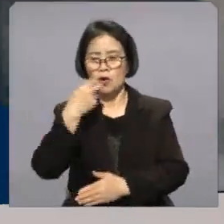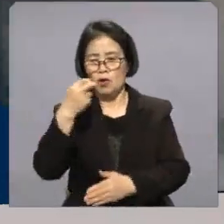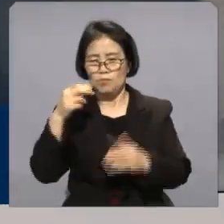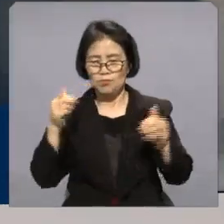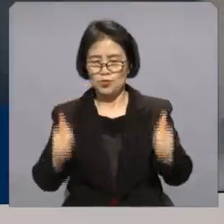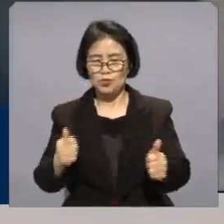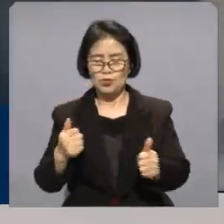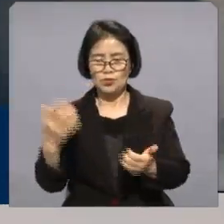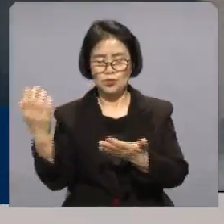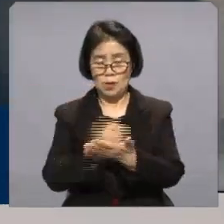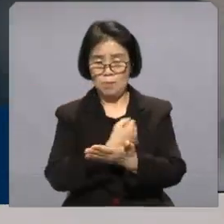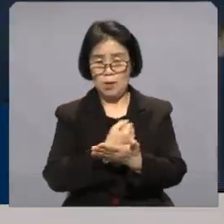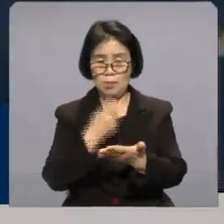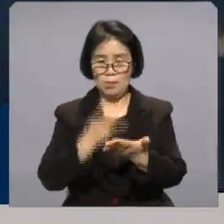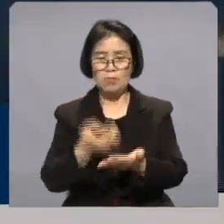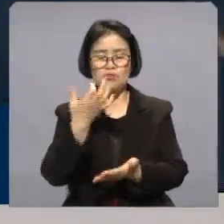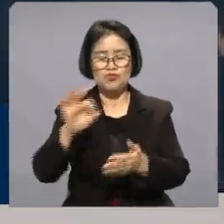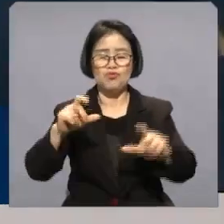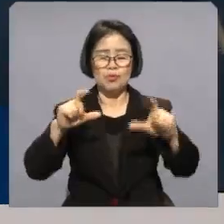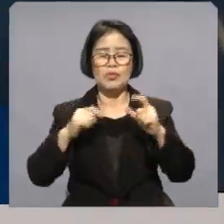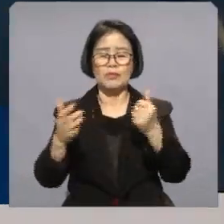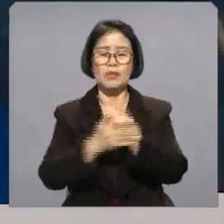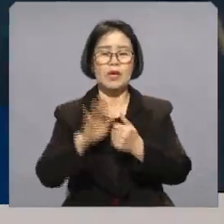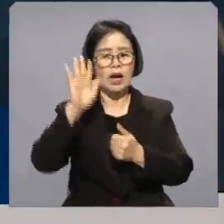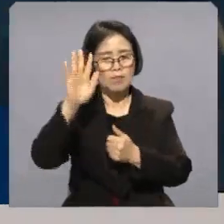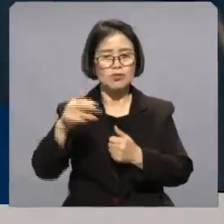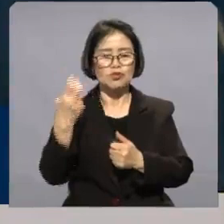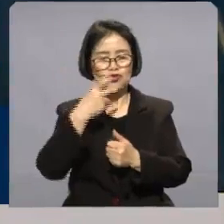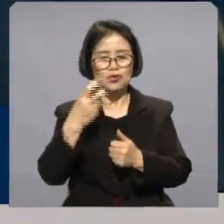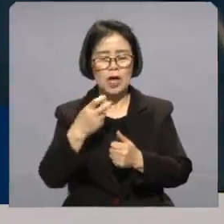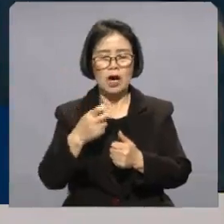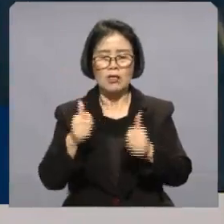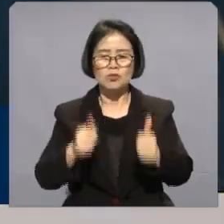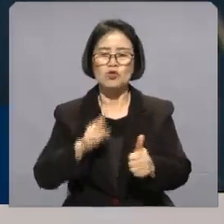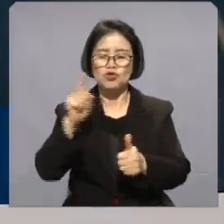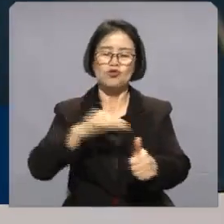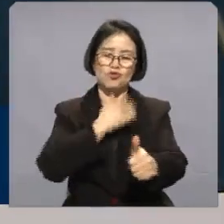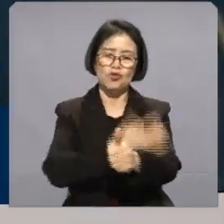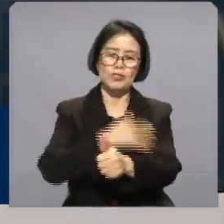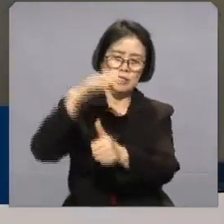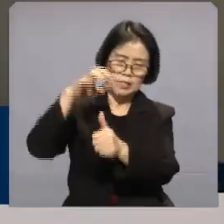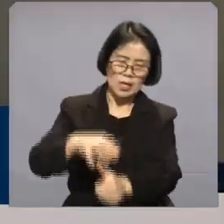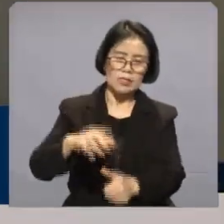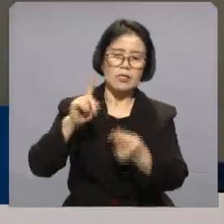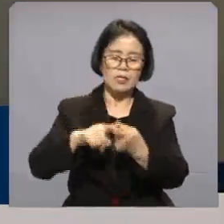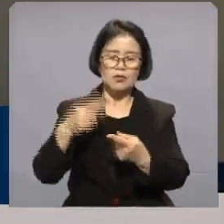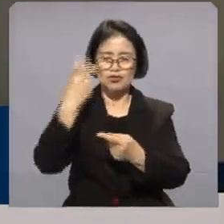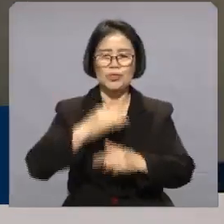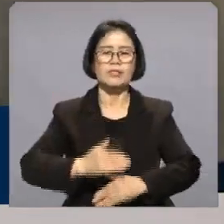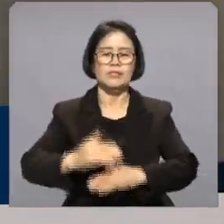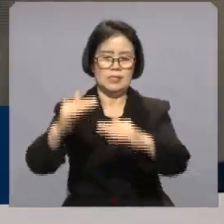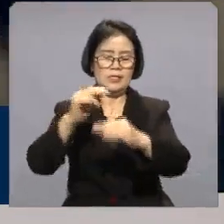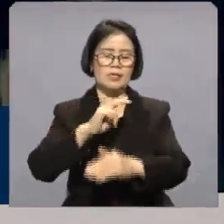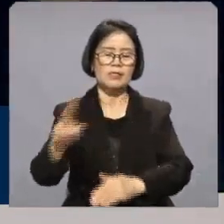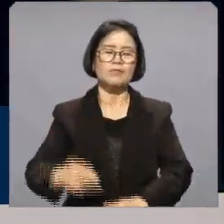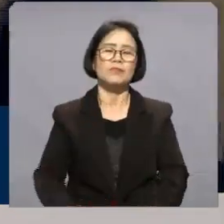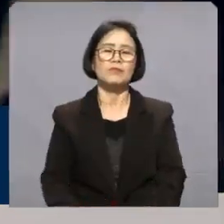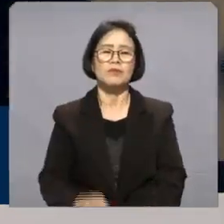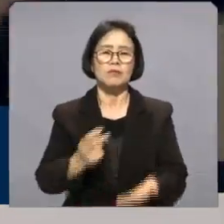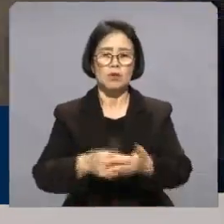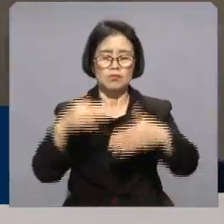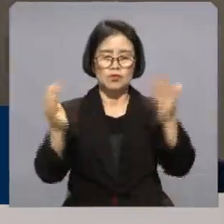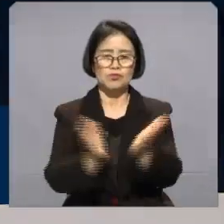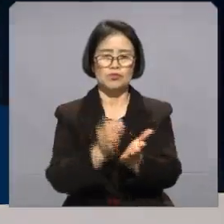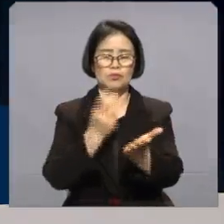검수완박법이 유효 결정을 받으면서 검찰은 앞으로도 수사 소추권이 제약된 상태로 수사를 진행해야 합니다. 법무부는